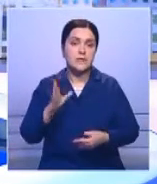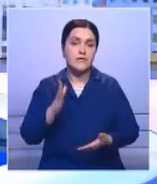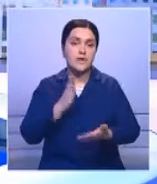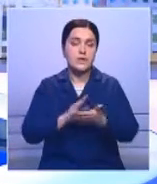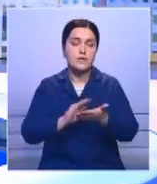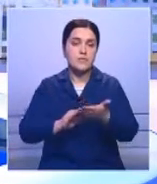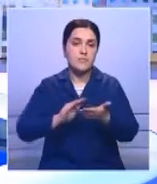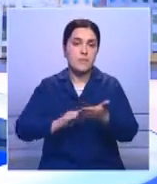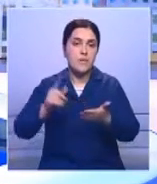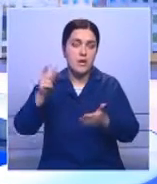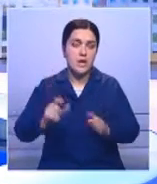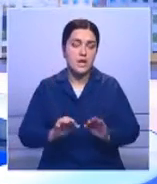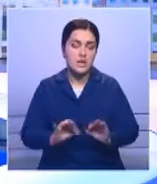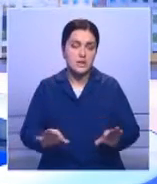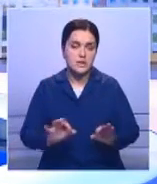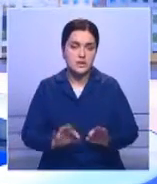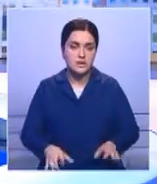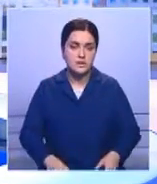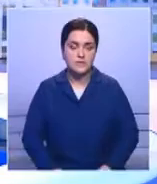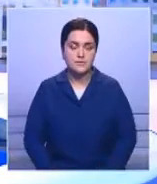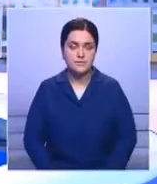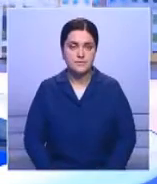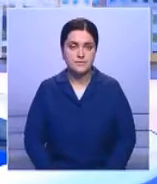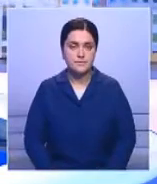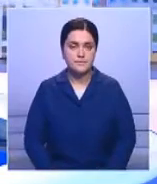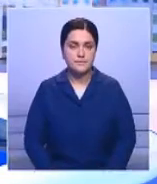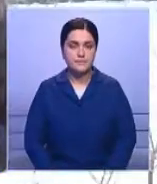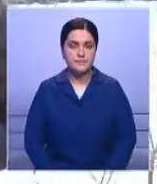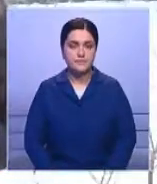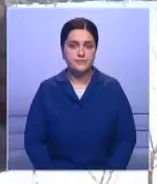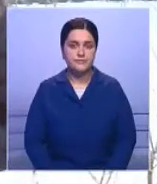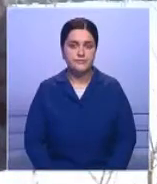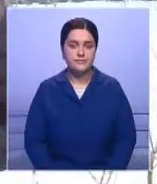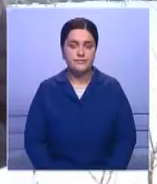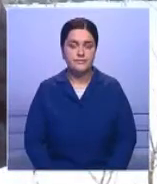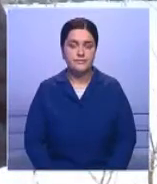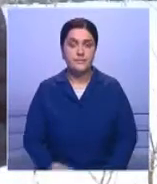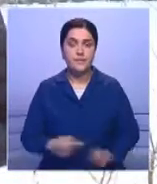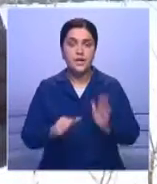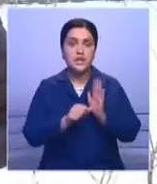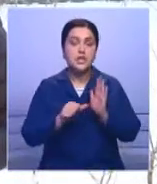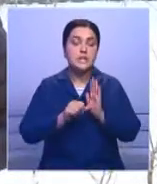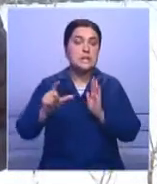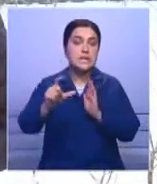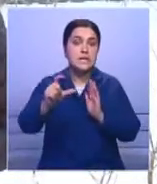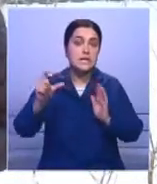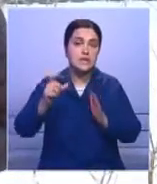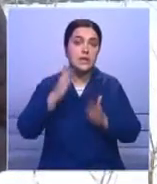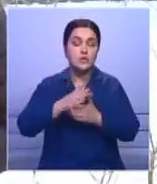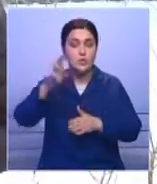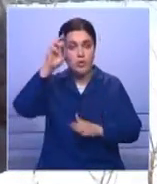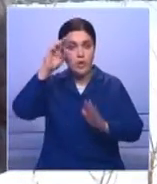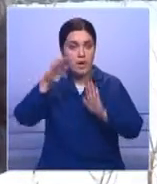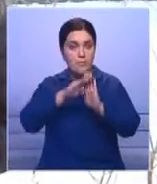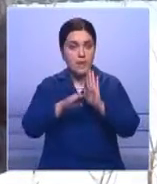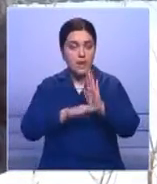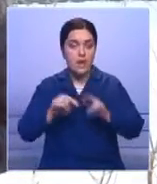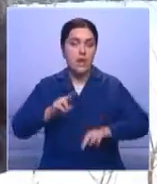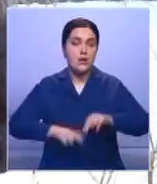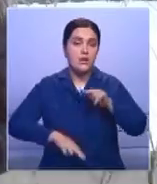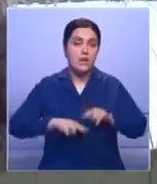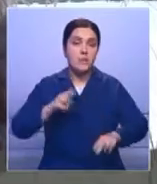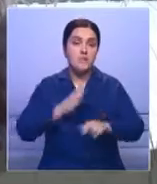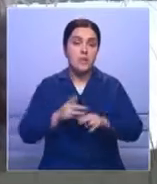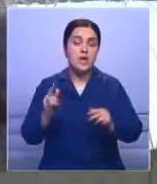квартир. Наталья Строкова наблюдала за церемонией. Эту шестиэтажку сдают по государственной программе